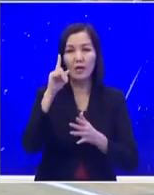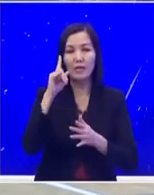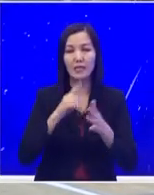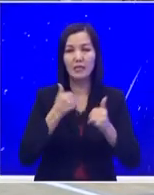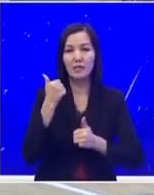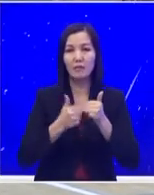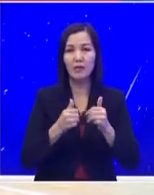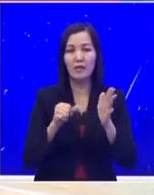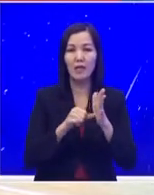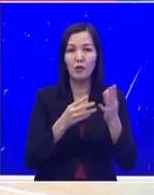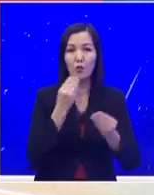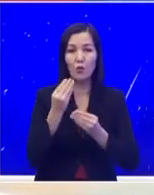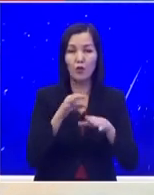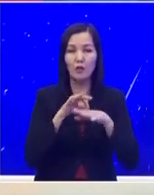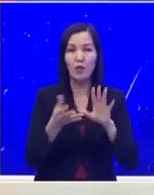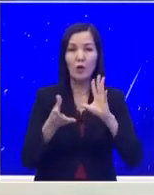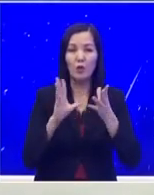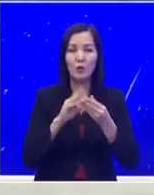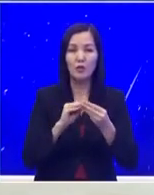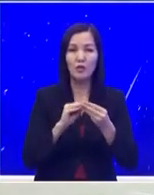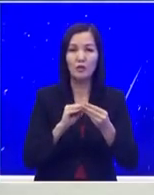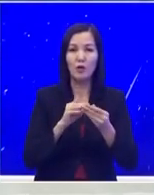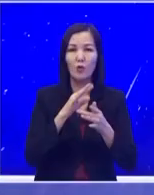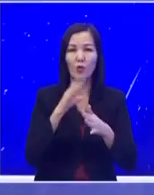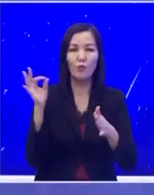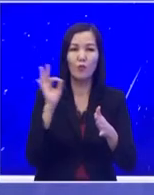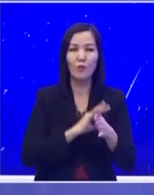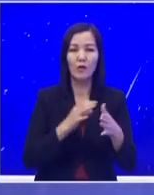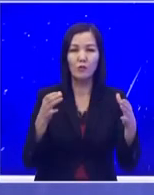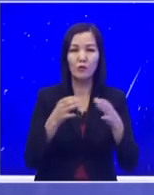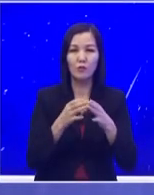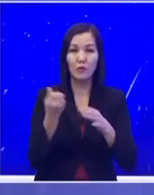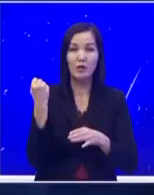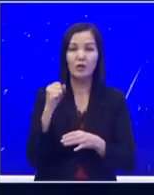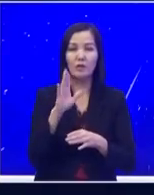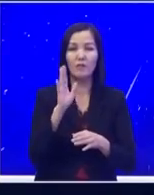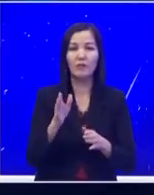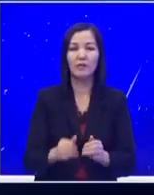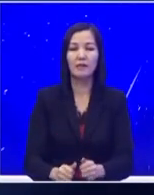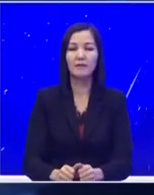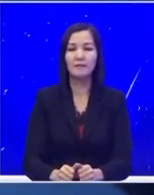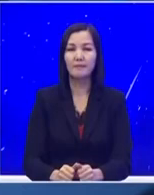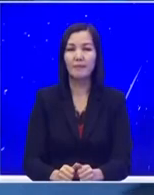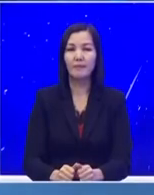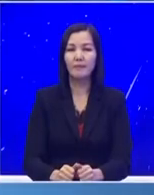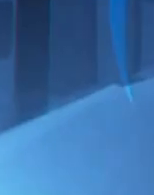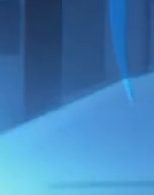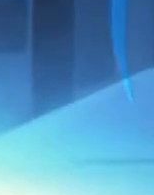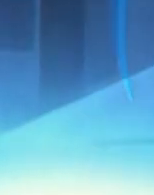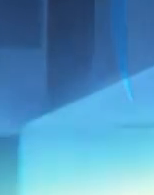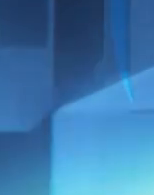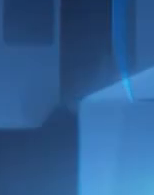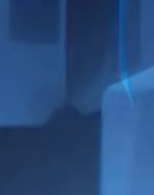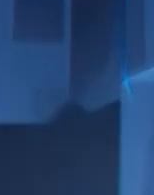чемпионаты 6 турдан тұрады. Оның қорытынсы бойынша көп ұпай жинаған ұжым жеңіпаз атанады. Жарқын Ұрланұлы, Абылай Құттықбай,